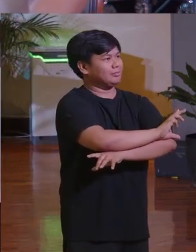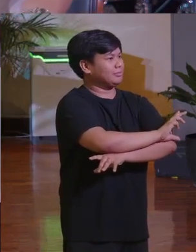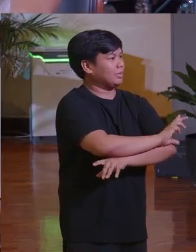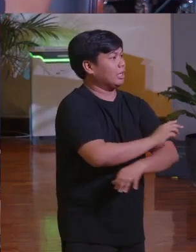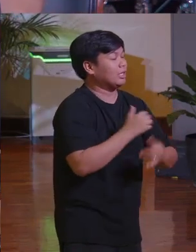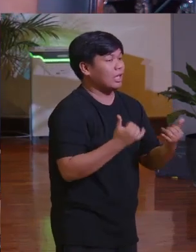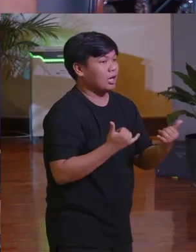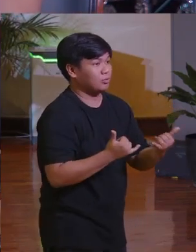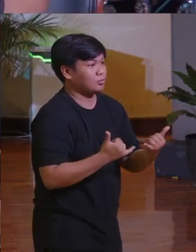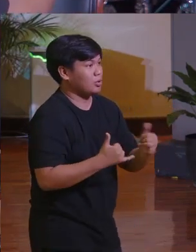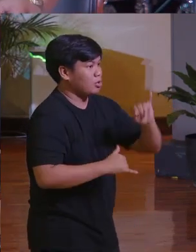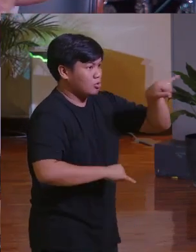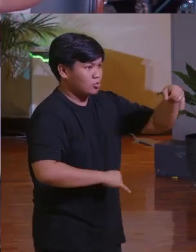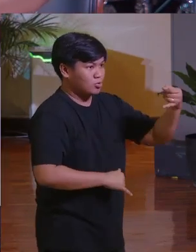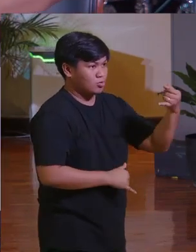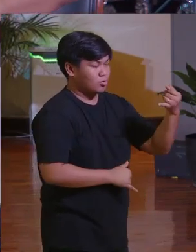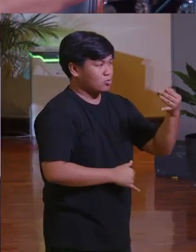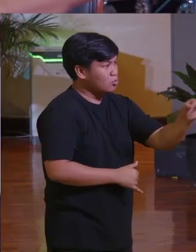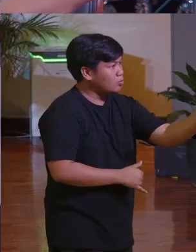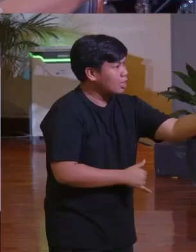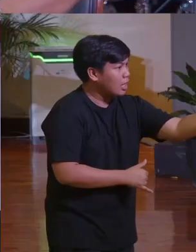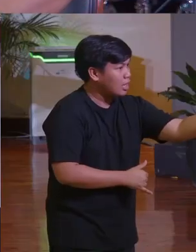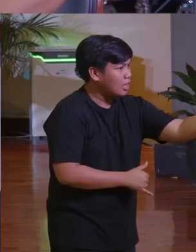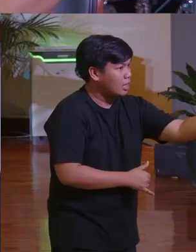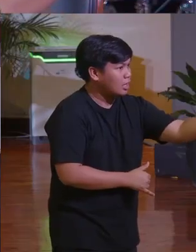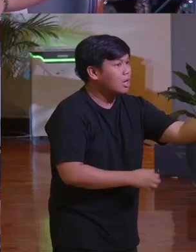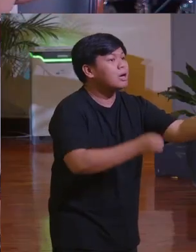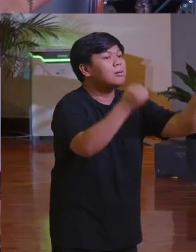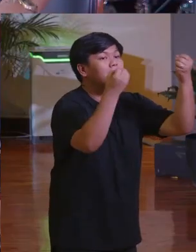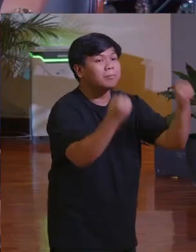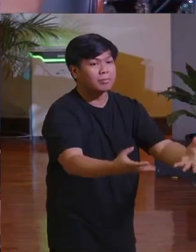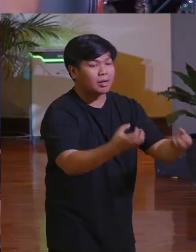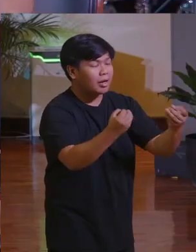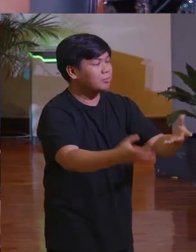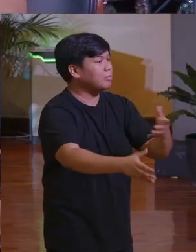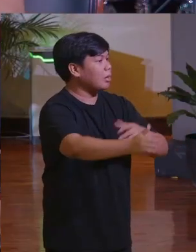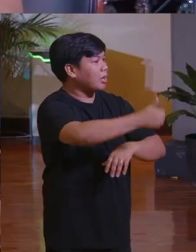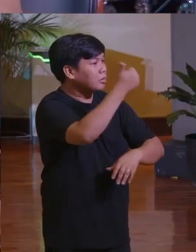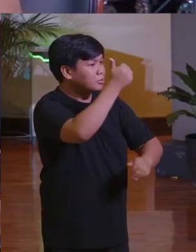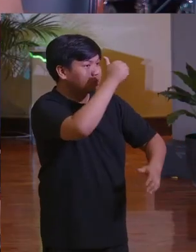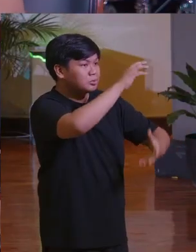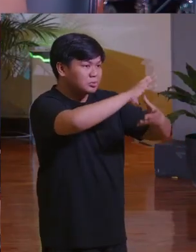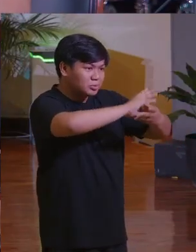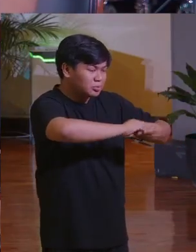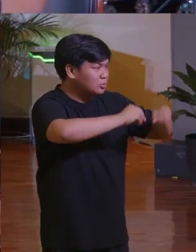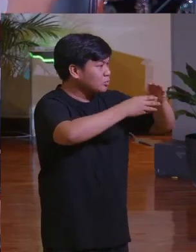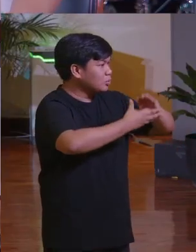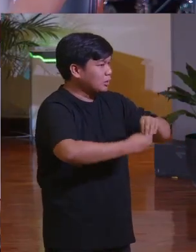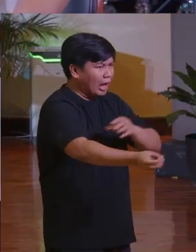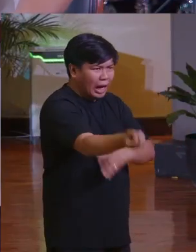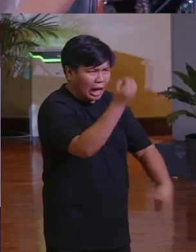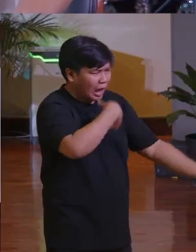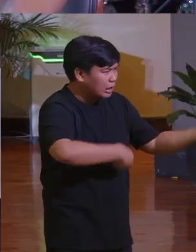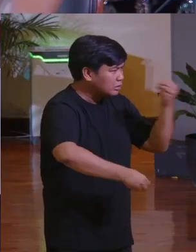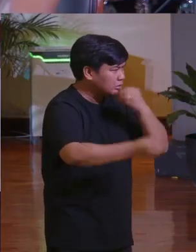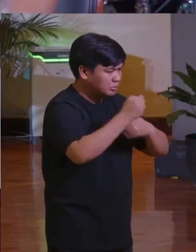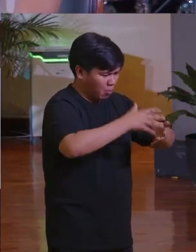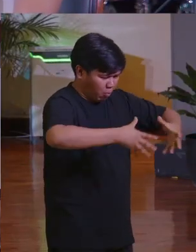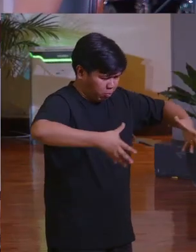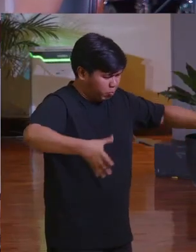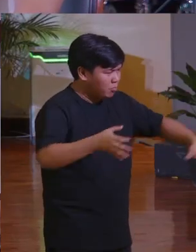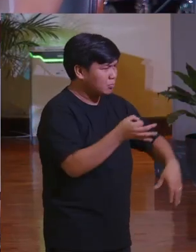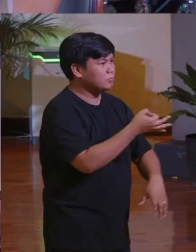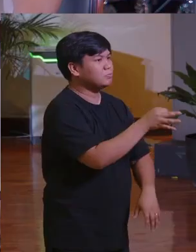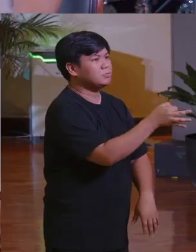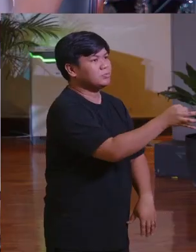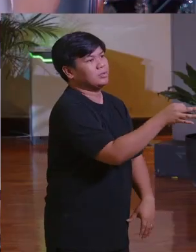Alam nyo, hindi lang si Jonah ang recorded na ganon. Marami pong historical record ng mga nilamon ng malaking whale,